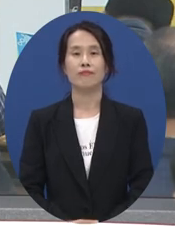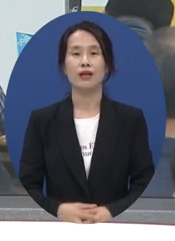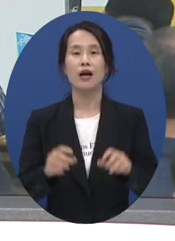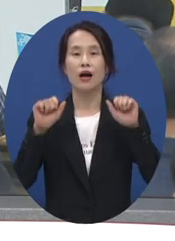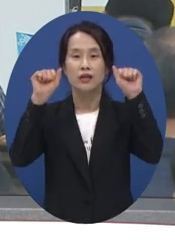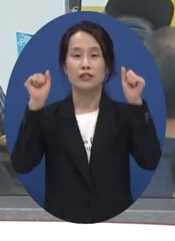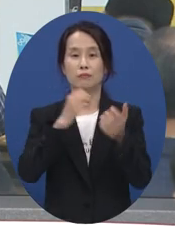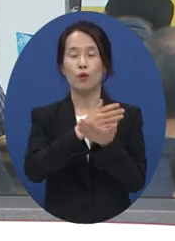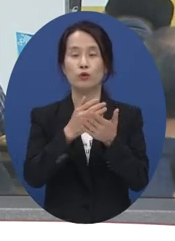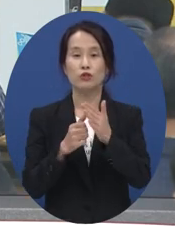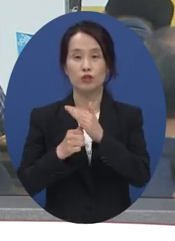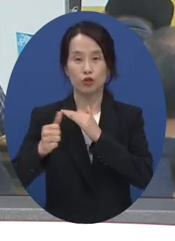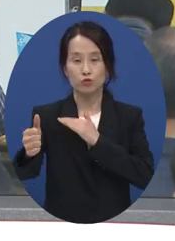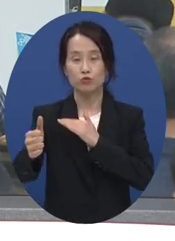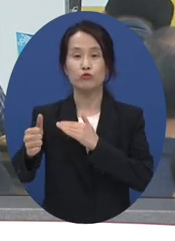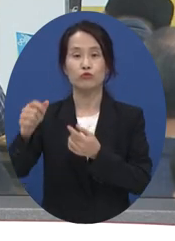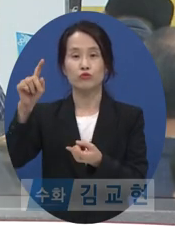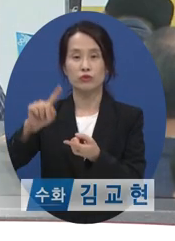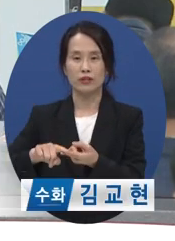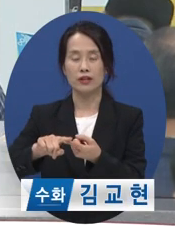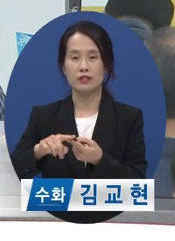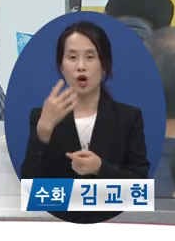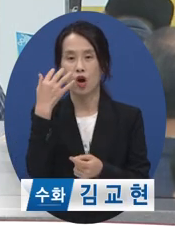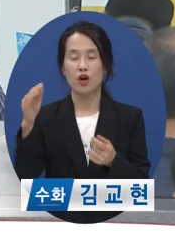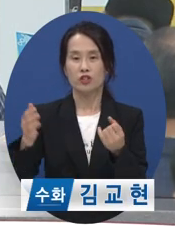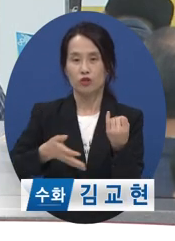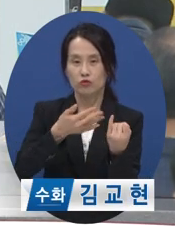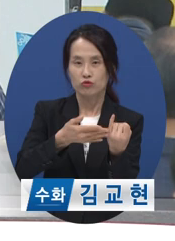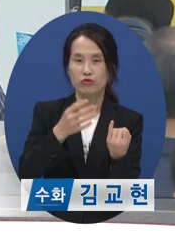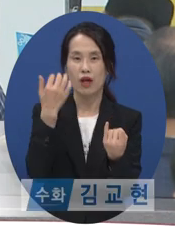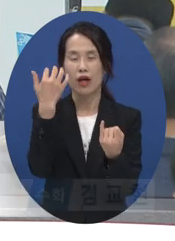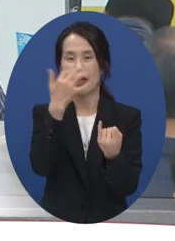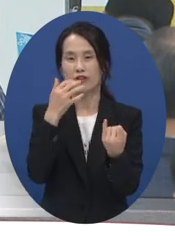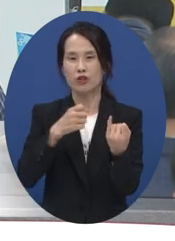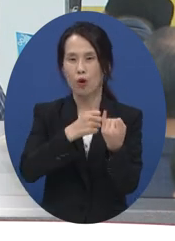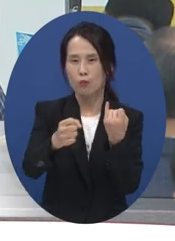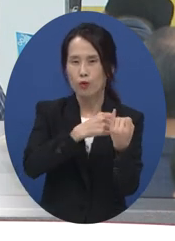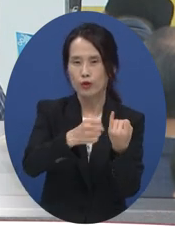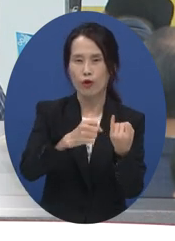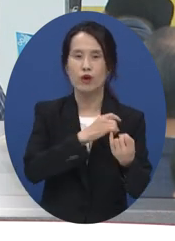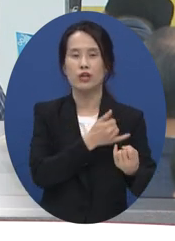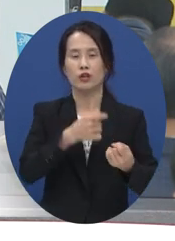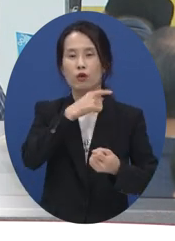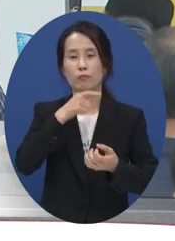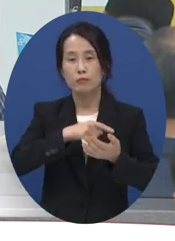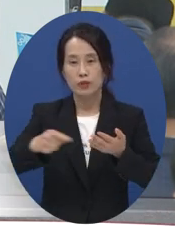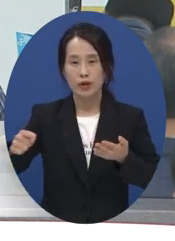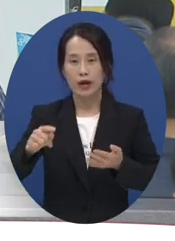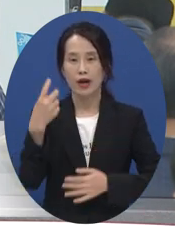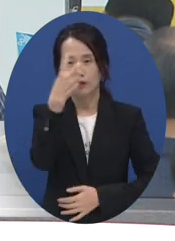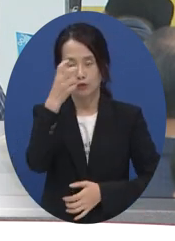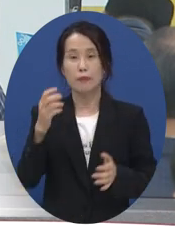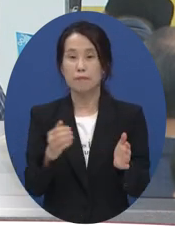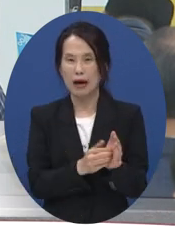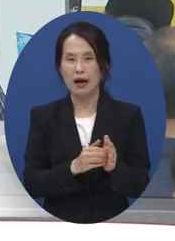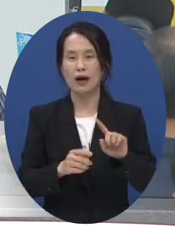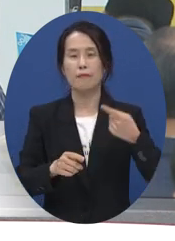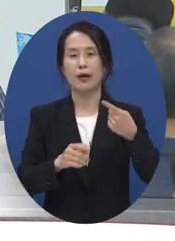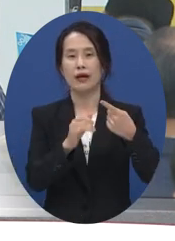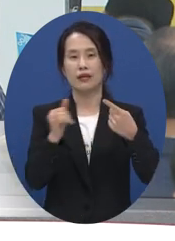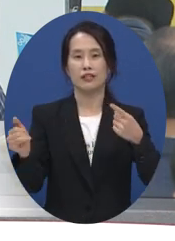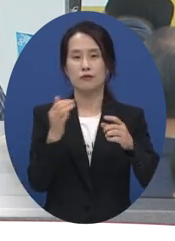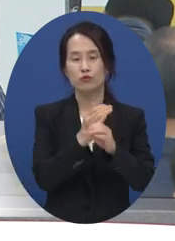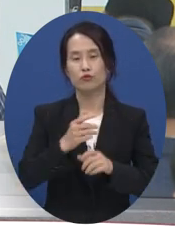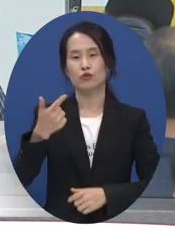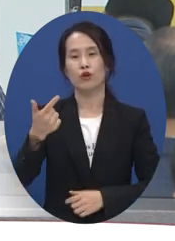경기도가 스포츠 선수들을 대상으로 성추행이나 성폭력 등의 인권 피해 실태 조사를 했는데 100명 중